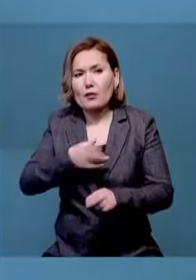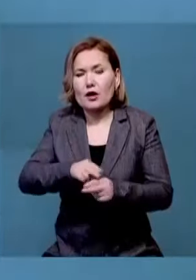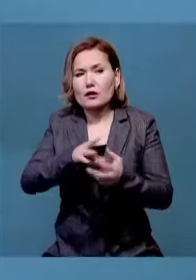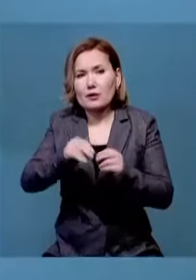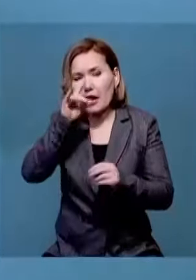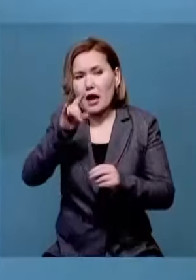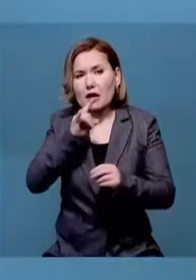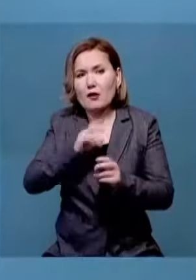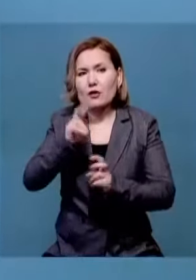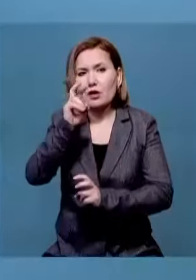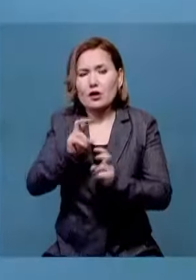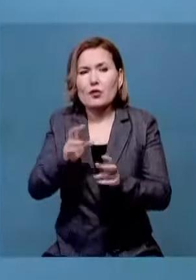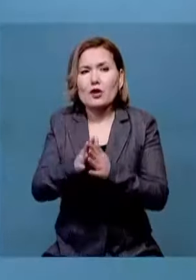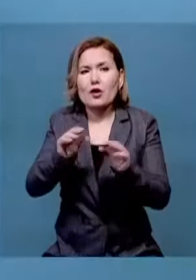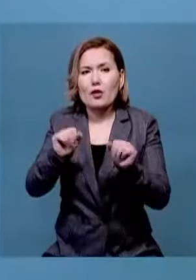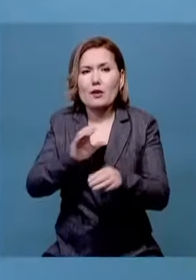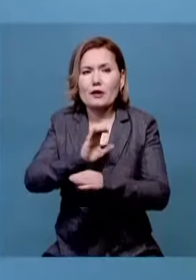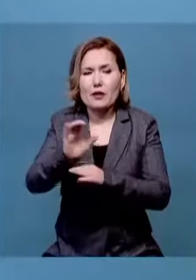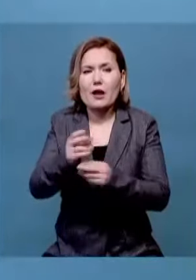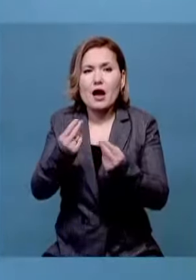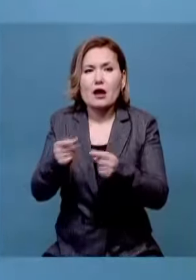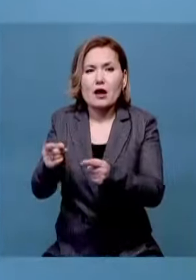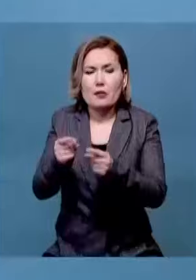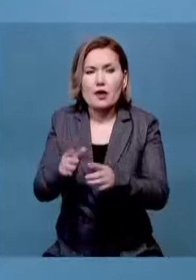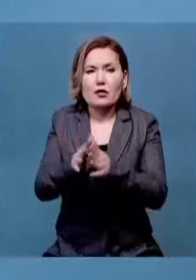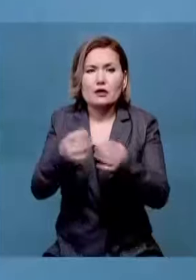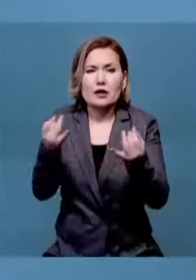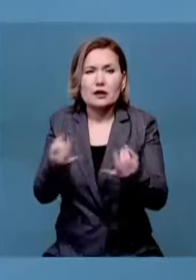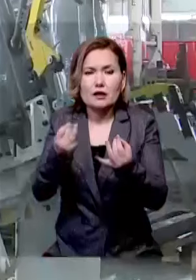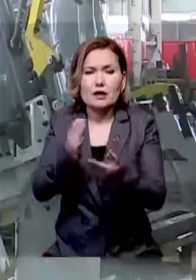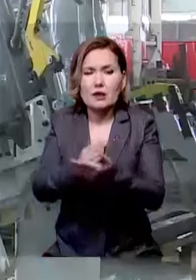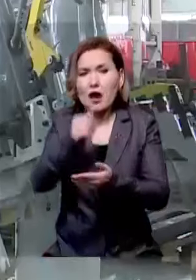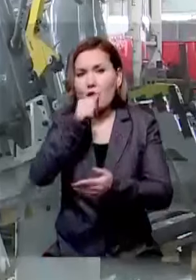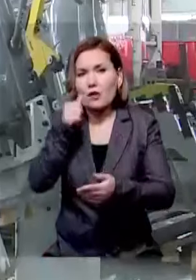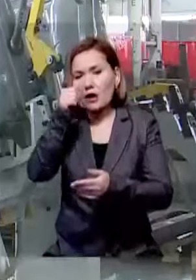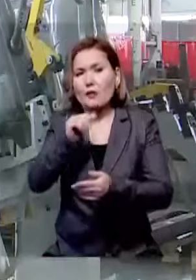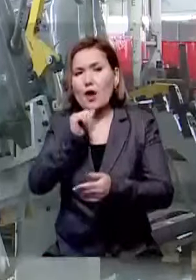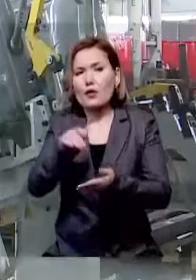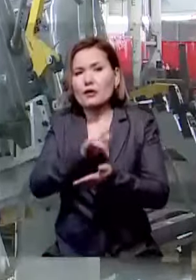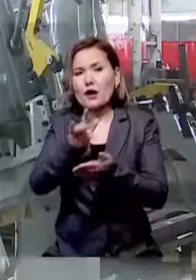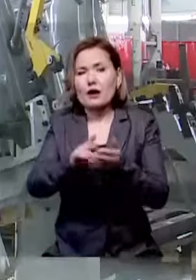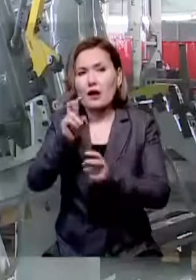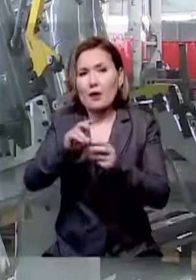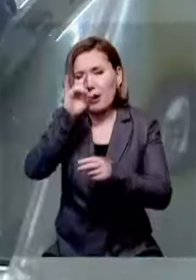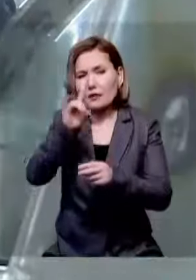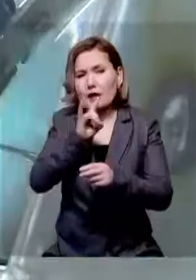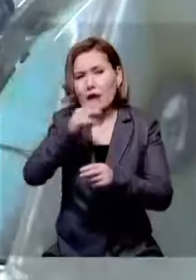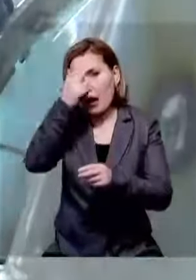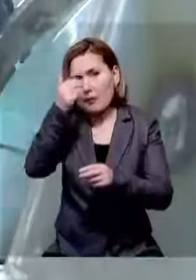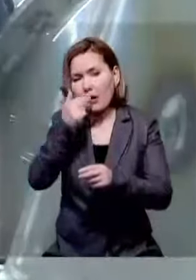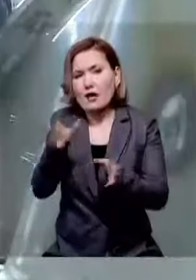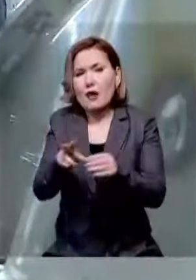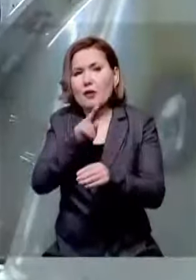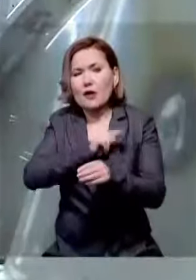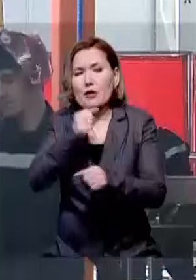компаниясын еліміздің өндірістік мүмкіндігі, инвестициялық тартымдылығы қызықтырған. Былтыр Қостанай зауытынан Қазақстанда Италия мен